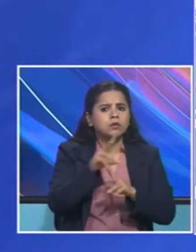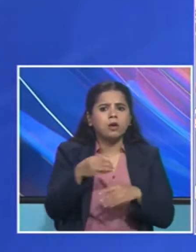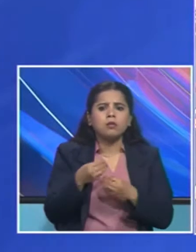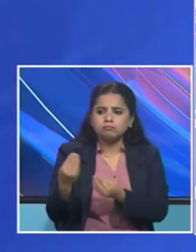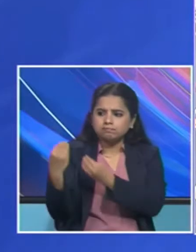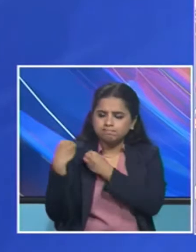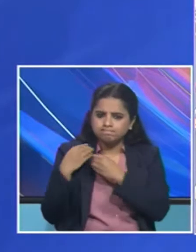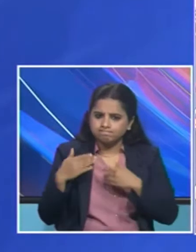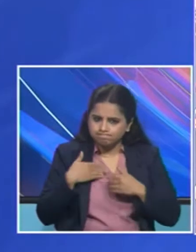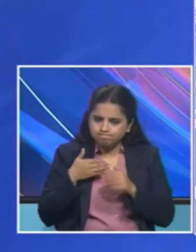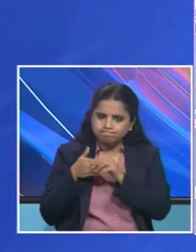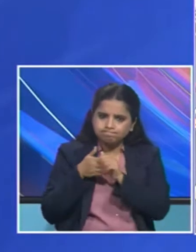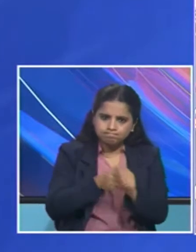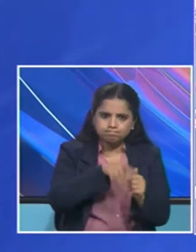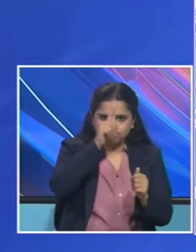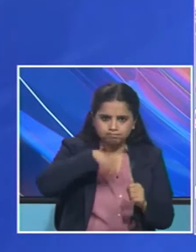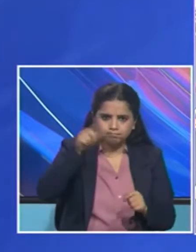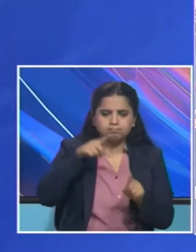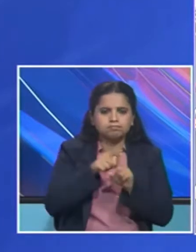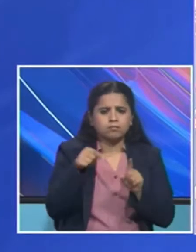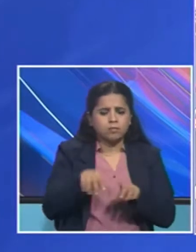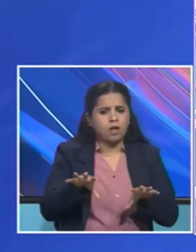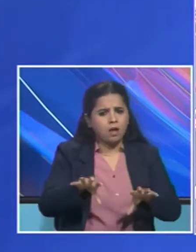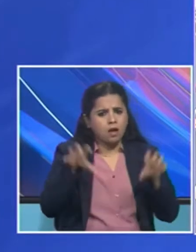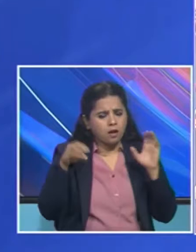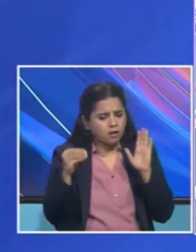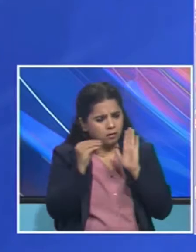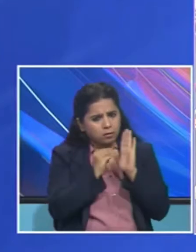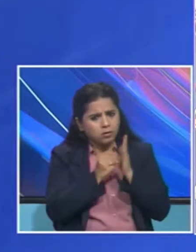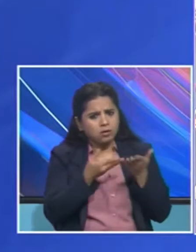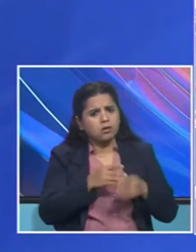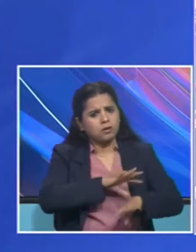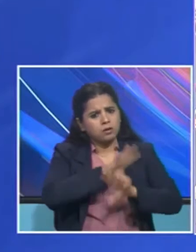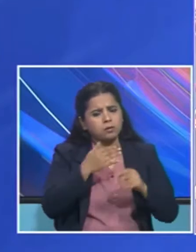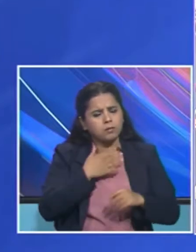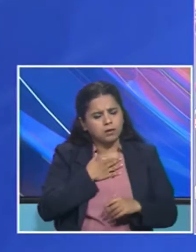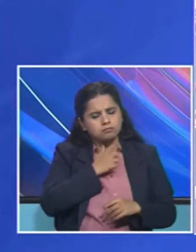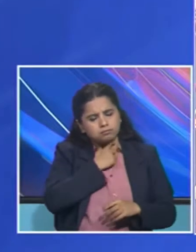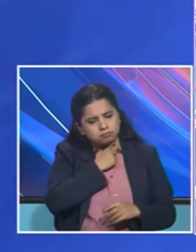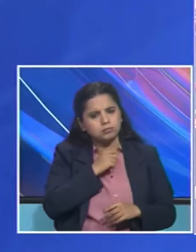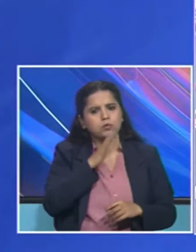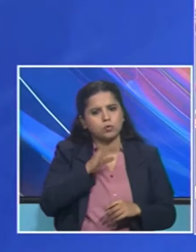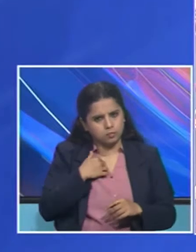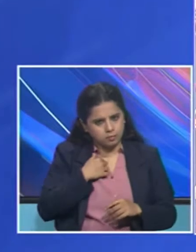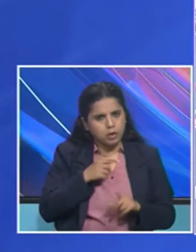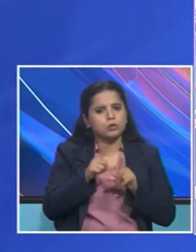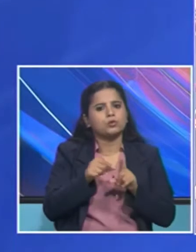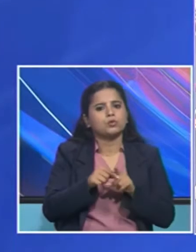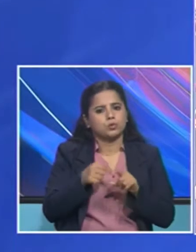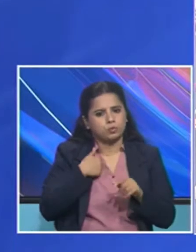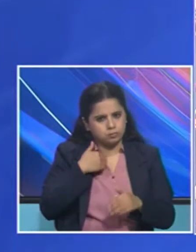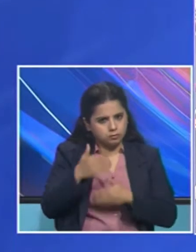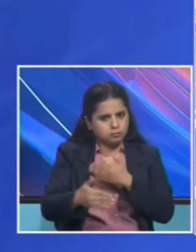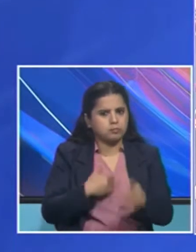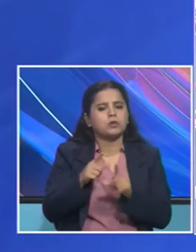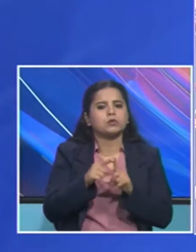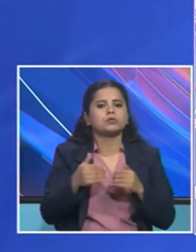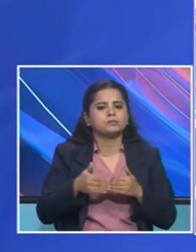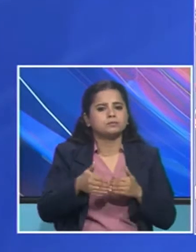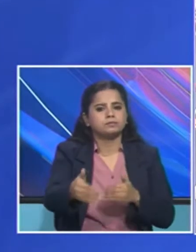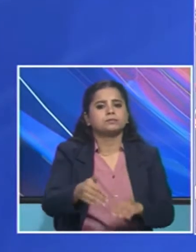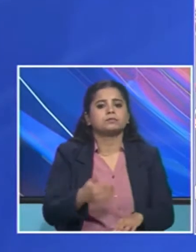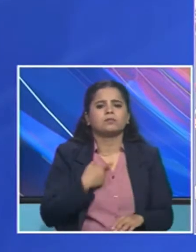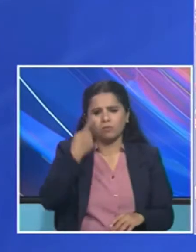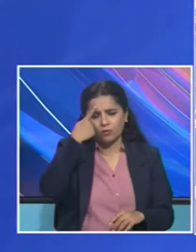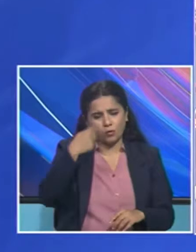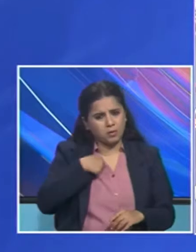है। संविधान के आलोक में मैं पूरी निष्ठा से अपने कर्तव्यों का निर्वहन करूंगी। मेरे